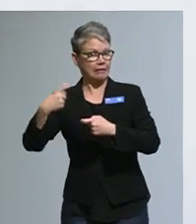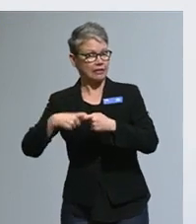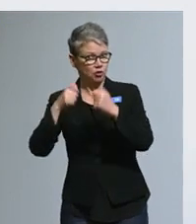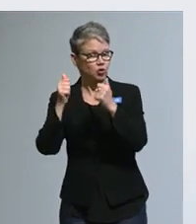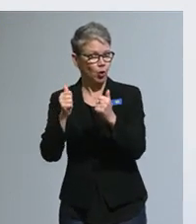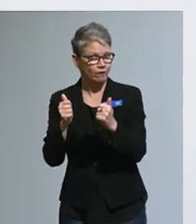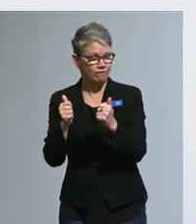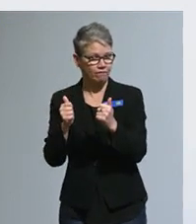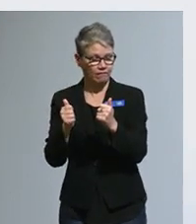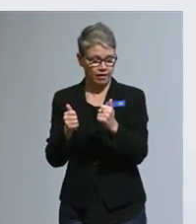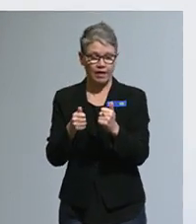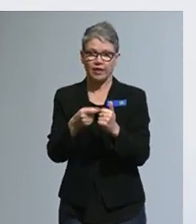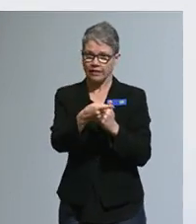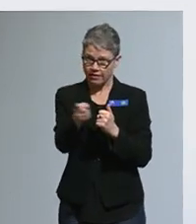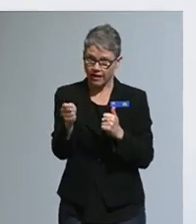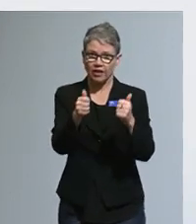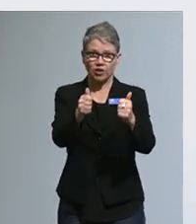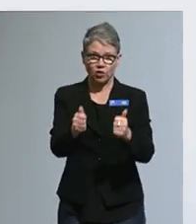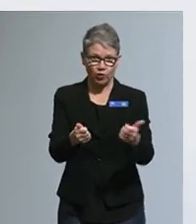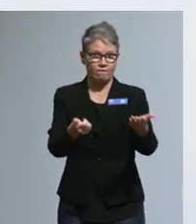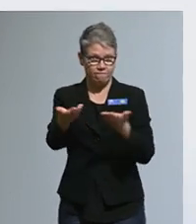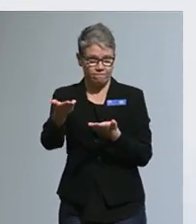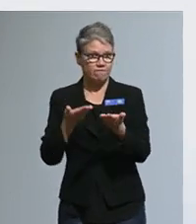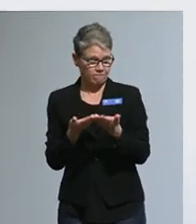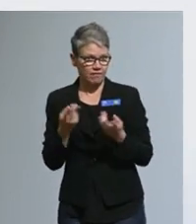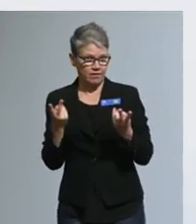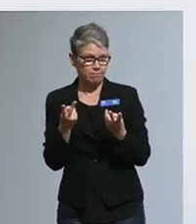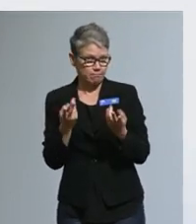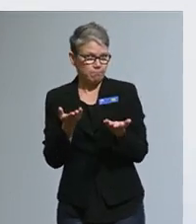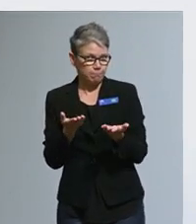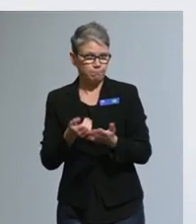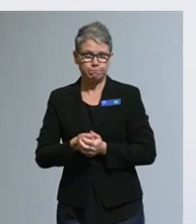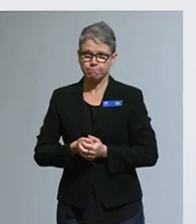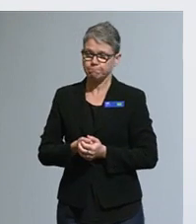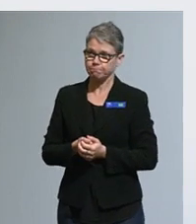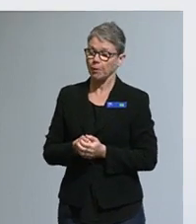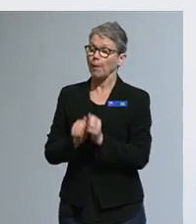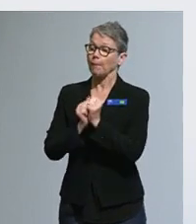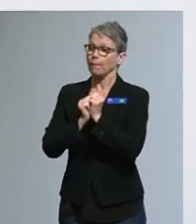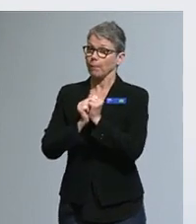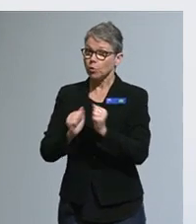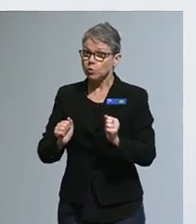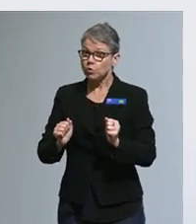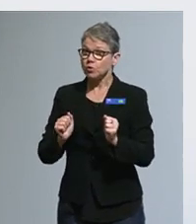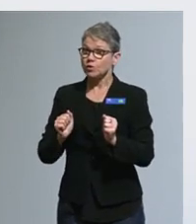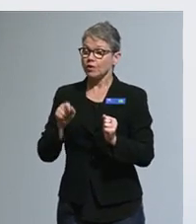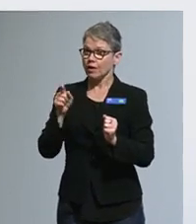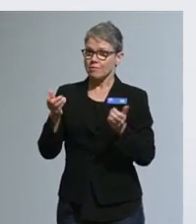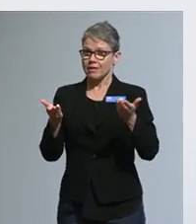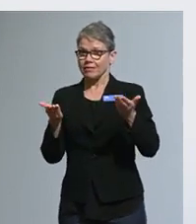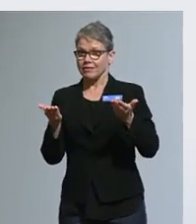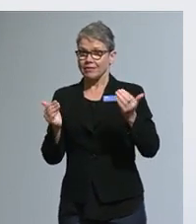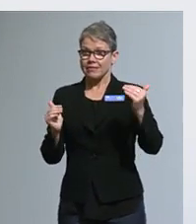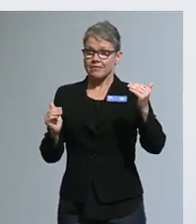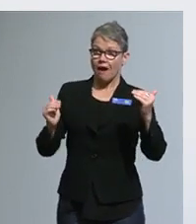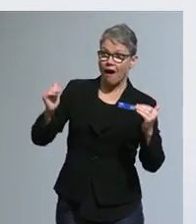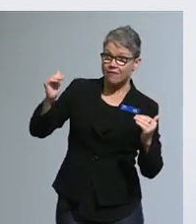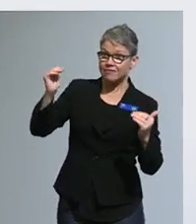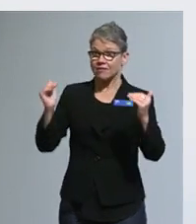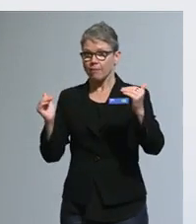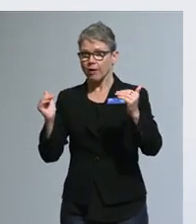Näitä sieltä toivottiin järjestöjen puolelta. Mutta tämä tasapaino näissä